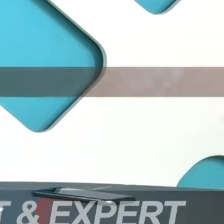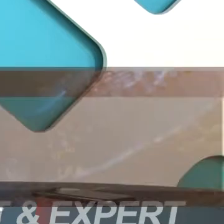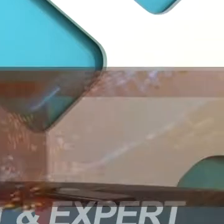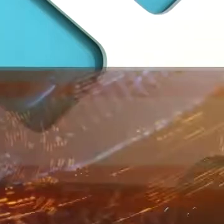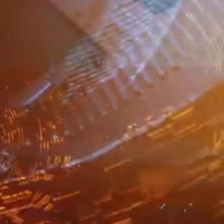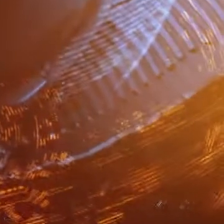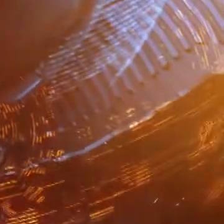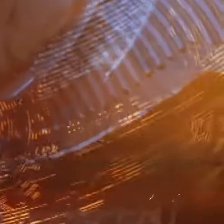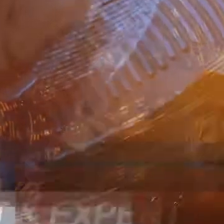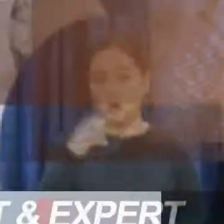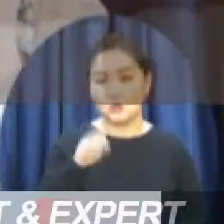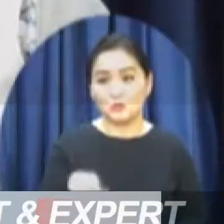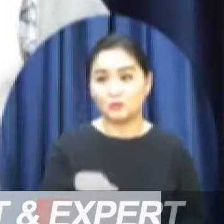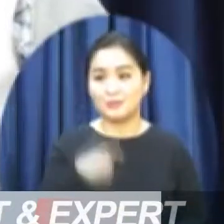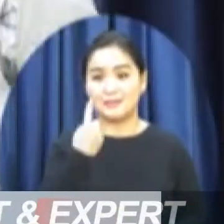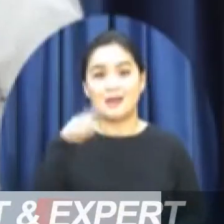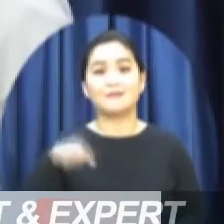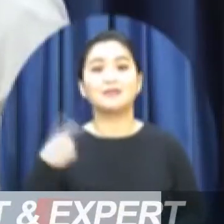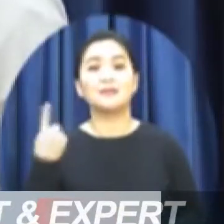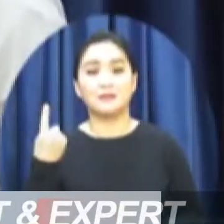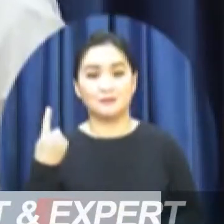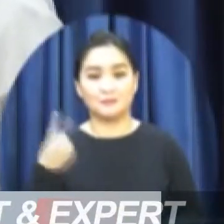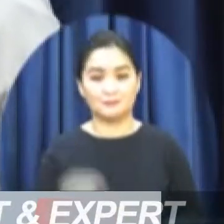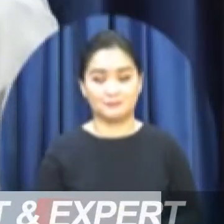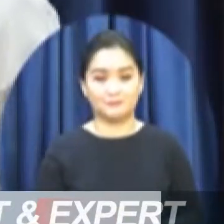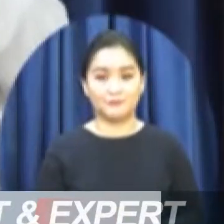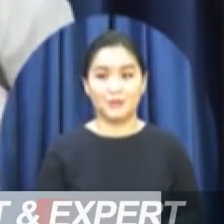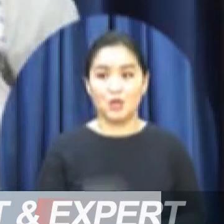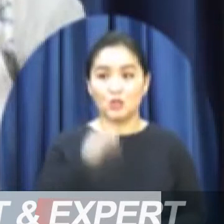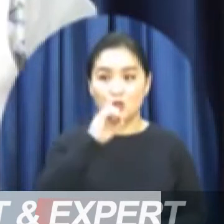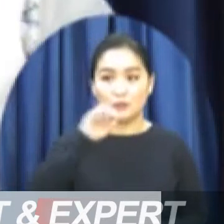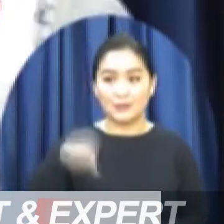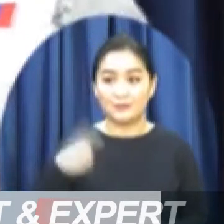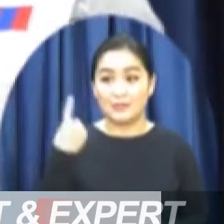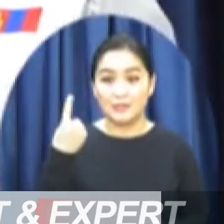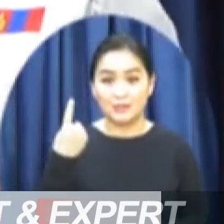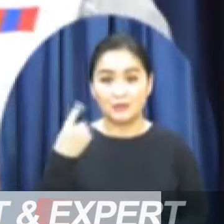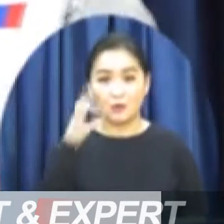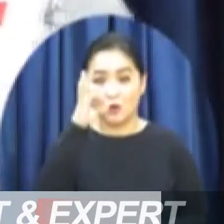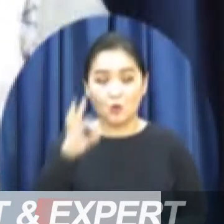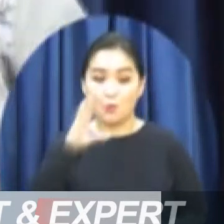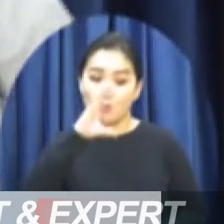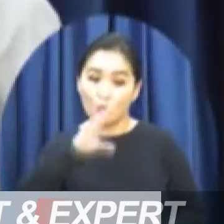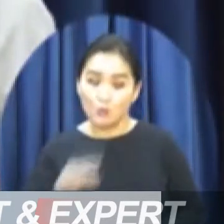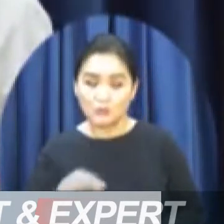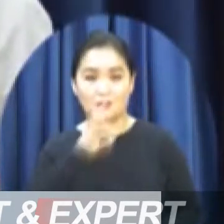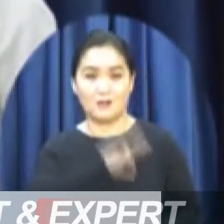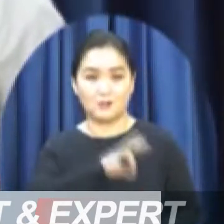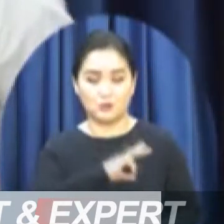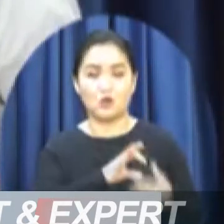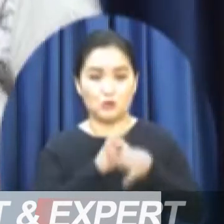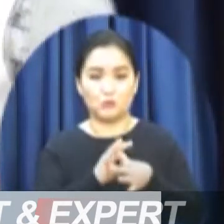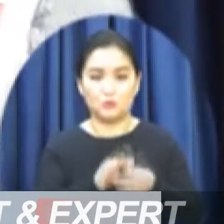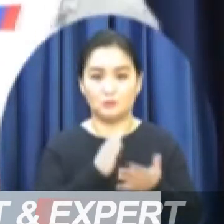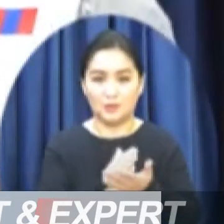татаа авсан байгаа. 1.1 болсон байгаа. За энэ 0.1-ээр буурсан байна. Энэ төдийлөн ачаал бүтлээ гэж хүмүүс асууж магадгүй.